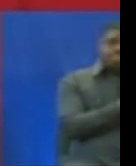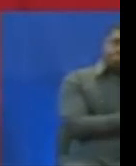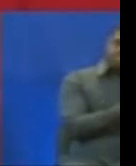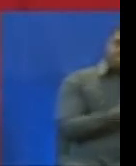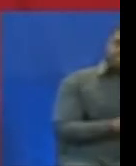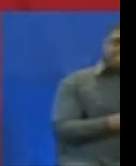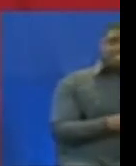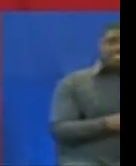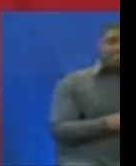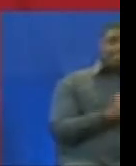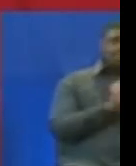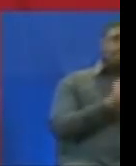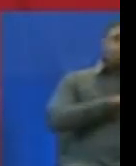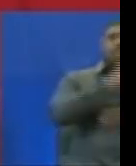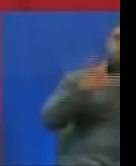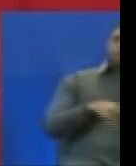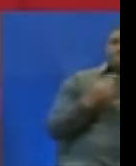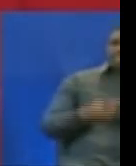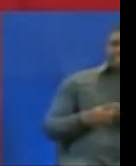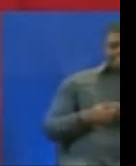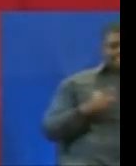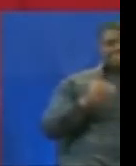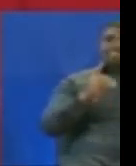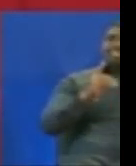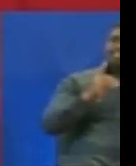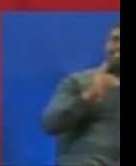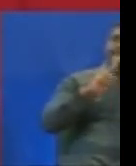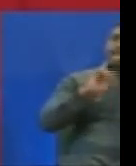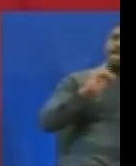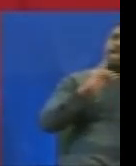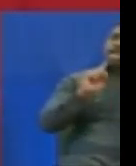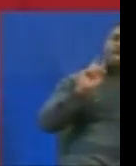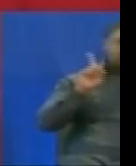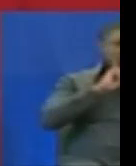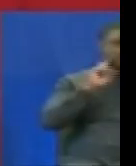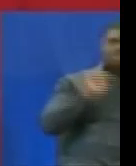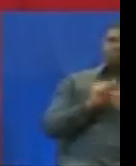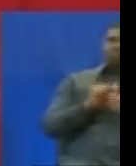navigation facilities zote, rada na kila kitu. Wanaambiwa kwamba